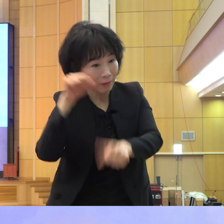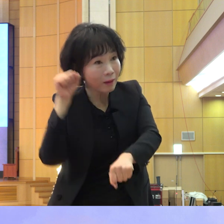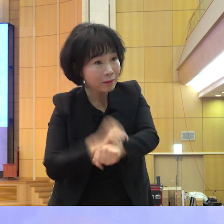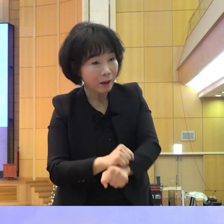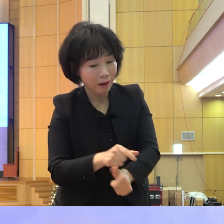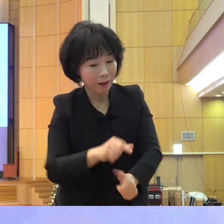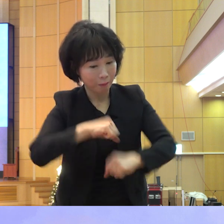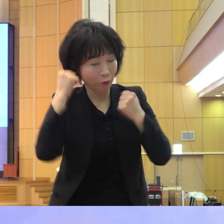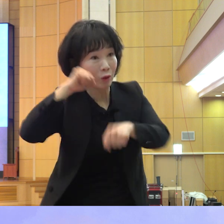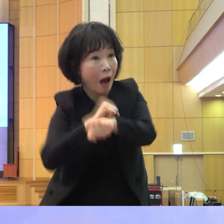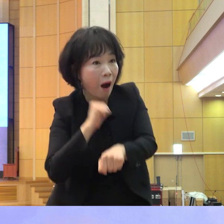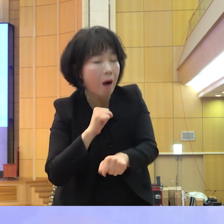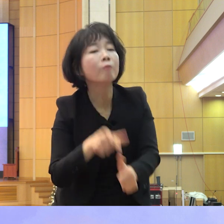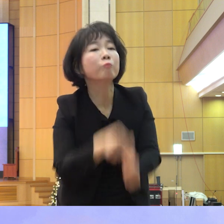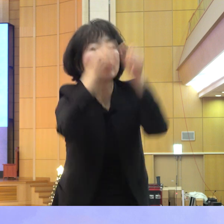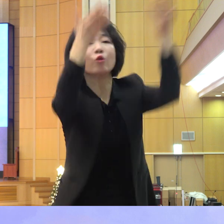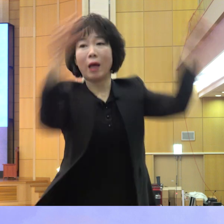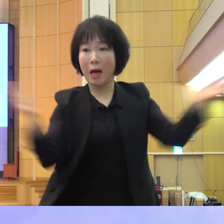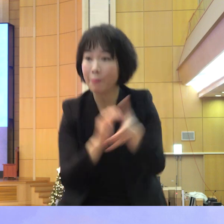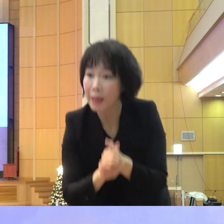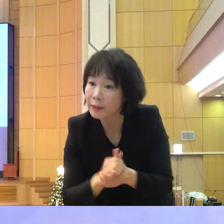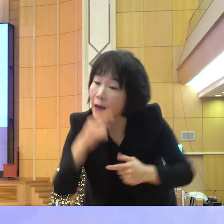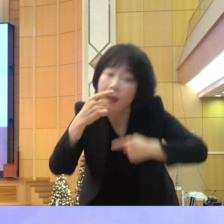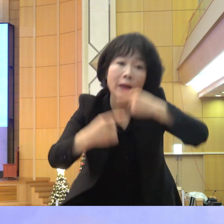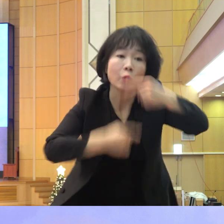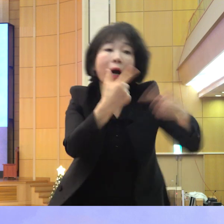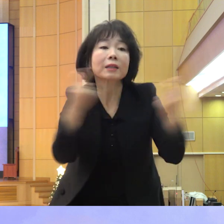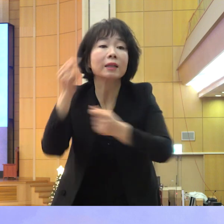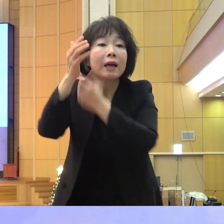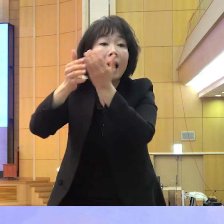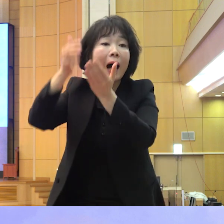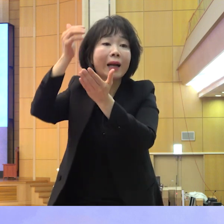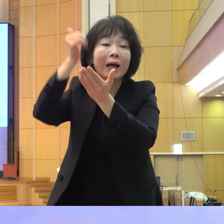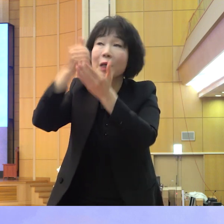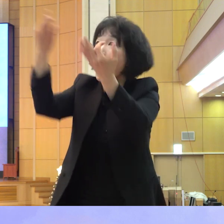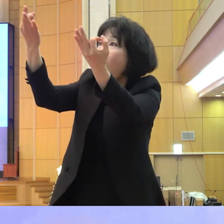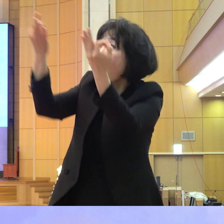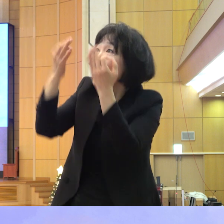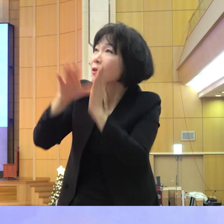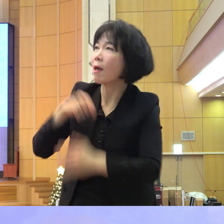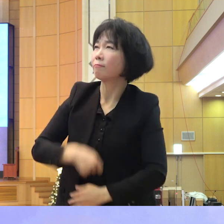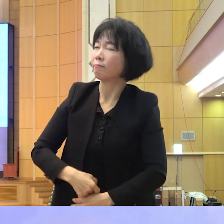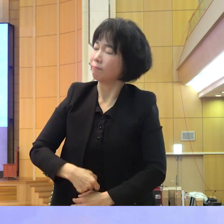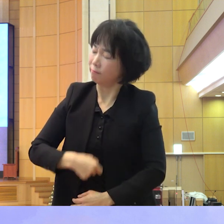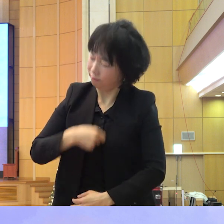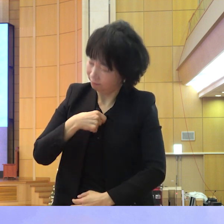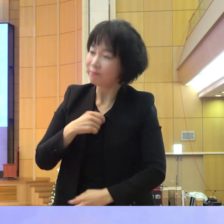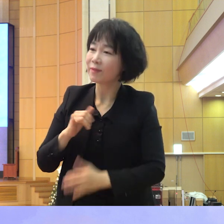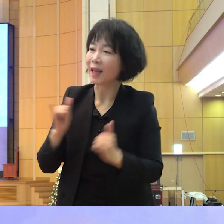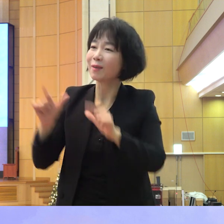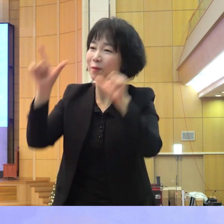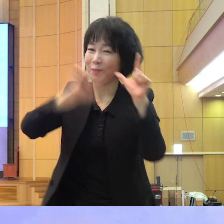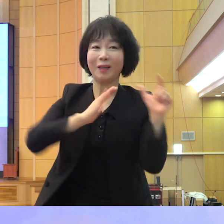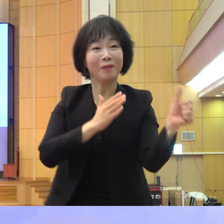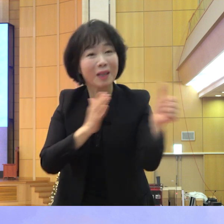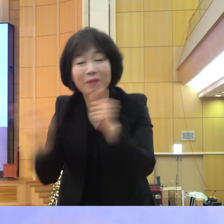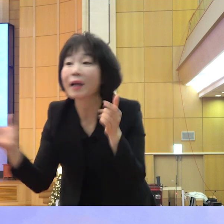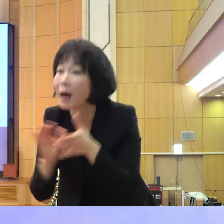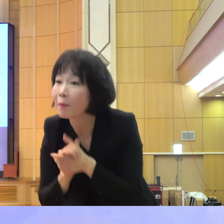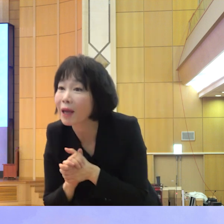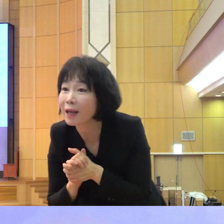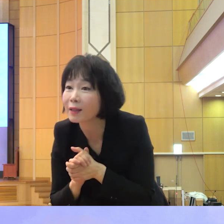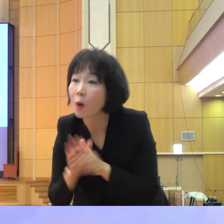하나님께서 구원시켰다는 것입니다. 따라합시다. 하나님 보시기에 의로운 자가 되자. 그러면 노아